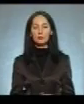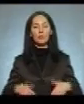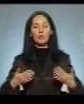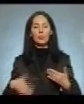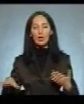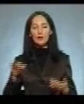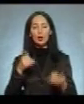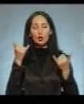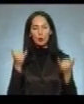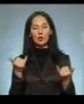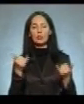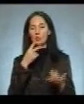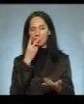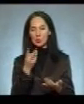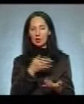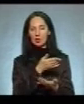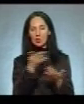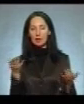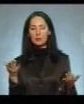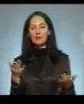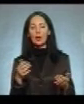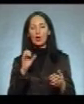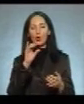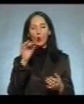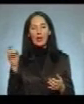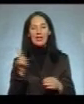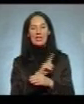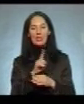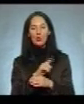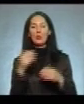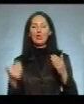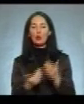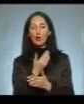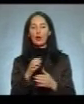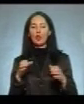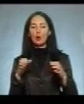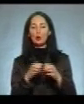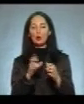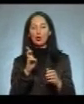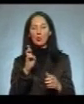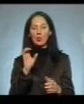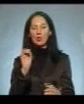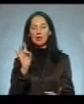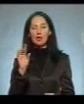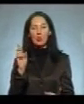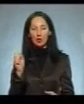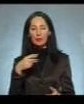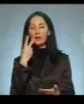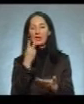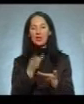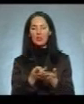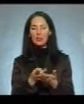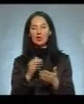Вітаю усіх, хто до нас приєднався. В ефірі телеканалу UA Тернопіль. Новини у студії Богдана Сарабун. Дивіться